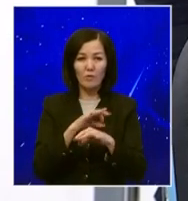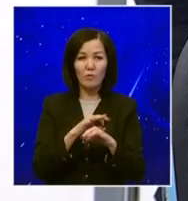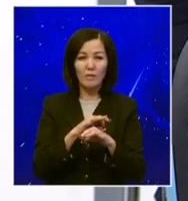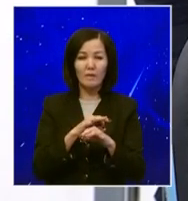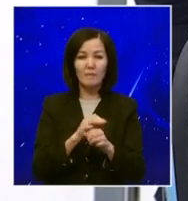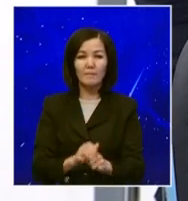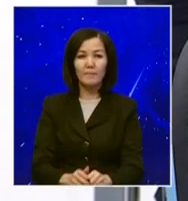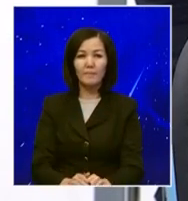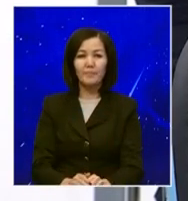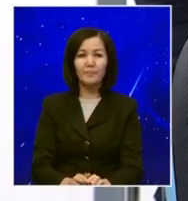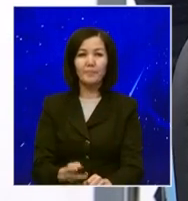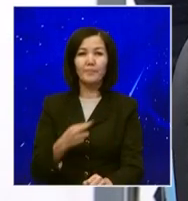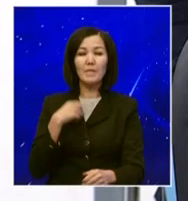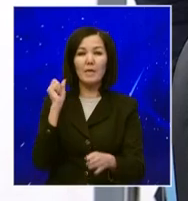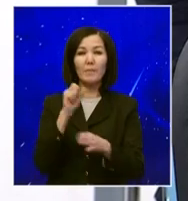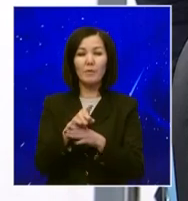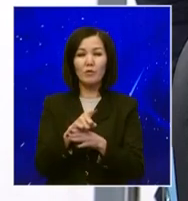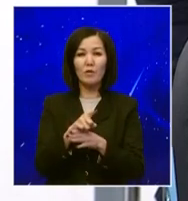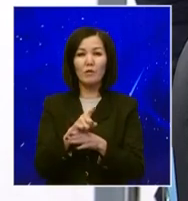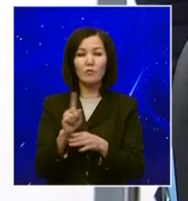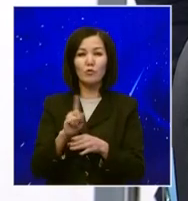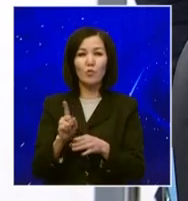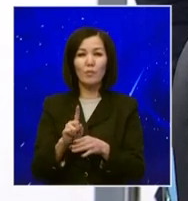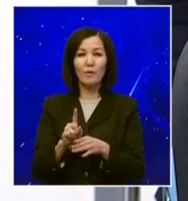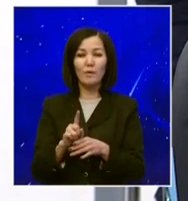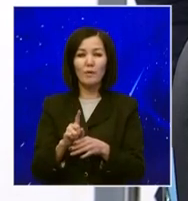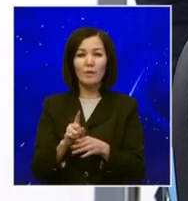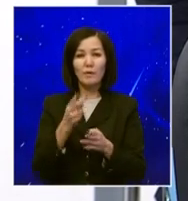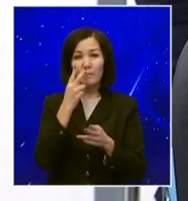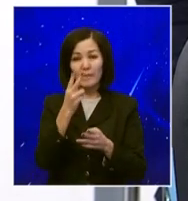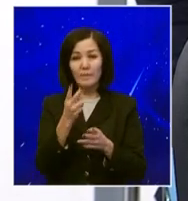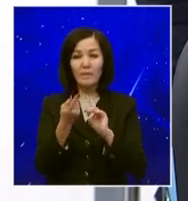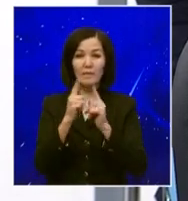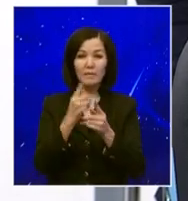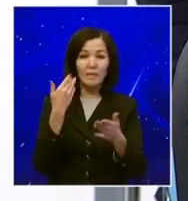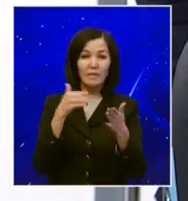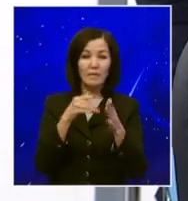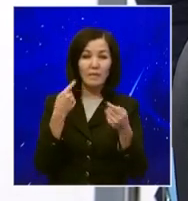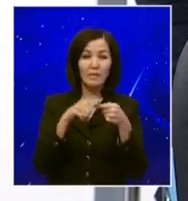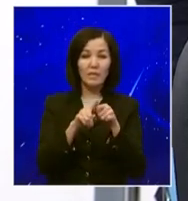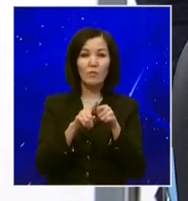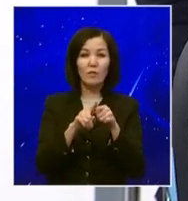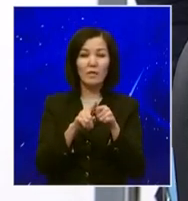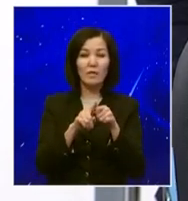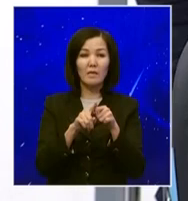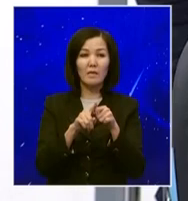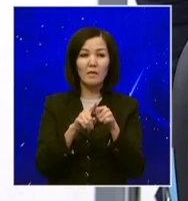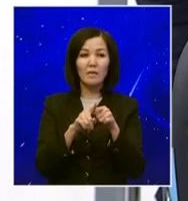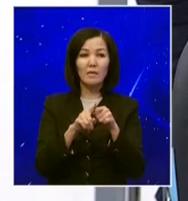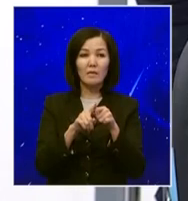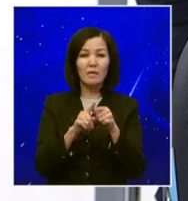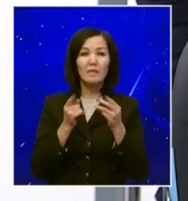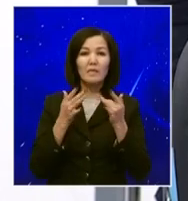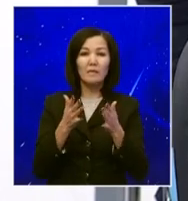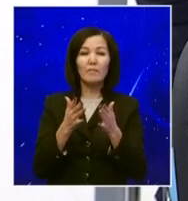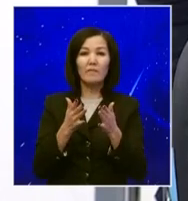КТРМ я поручаю отработать, чтобы посмотреть изменения технологий и нагрузку через вот это